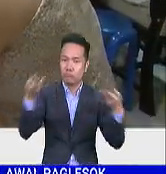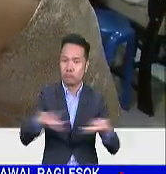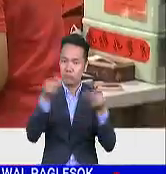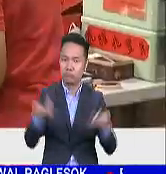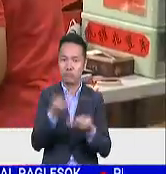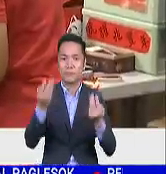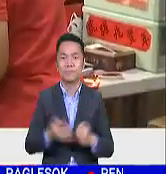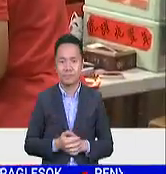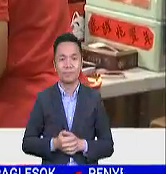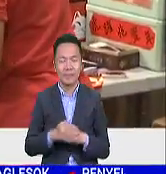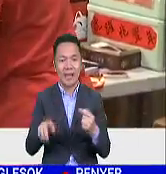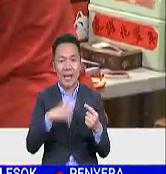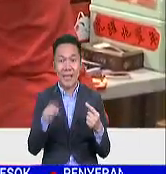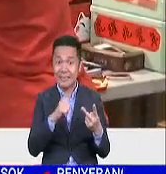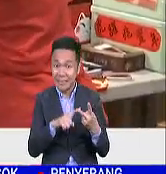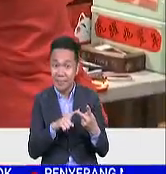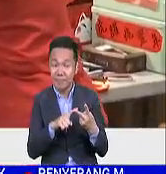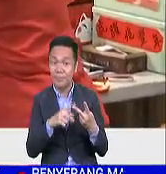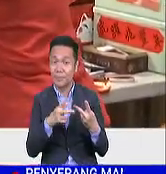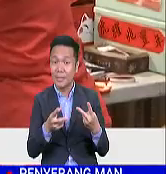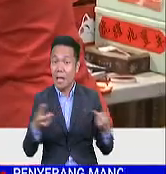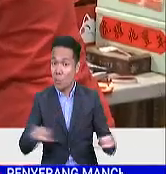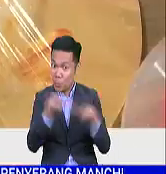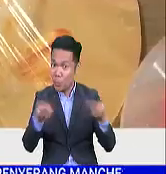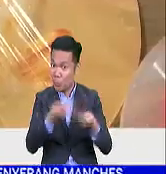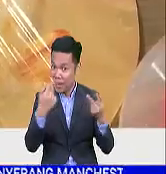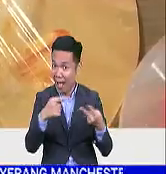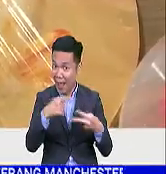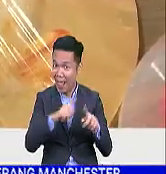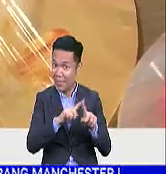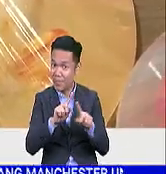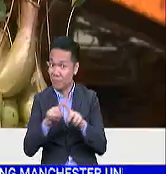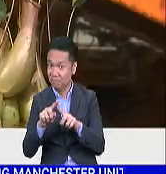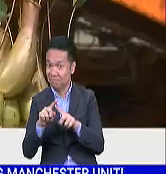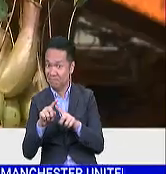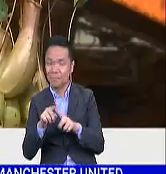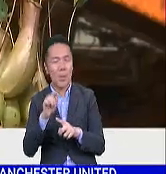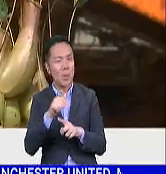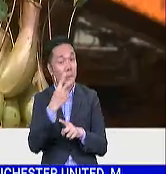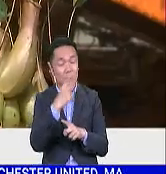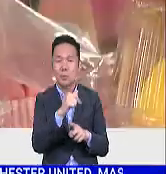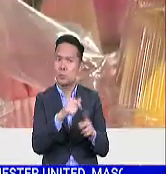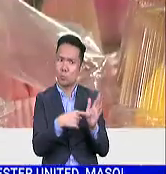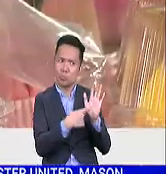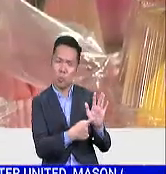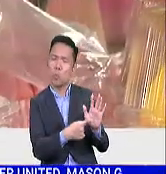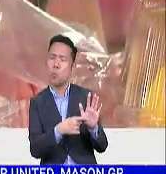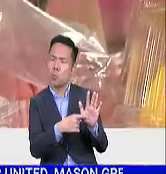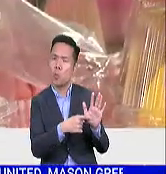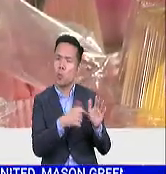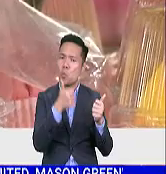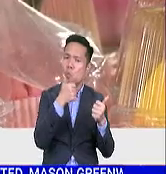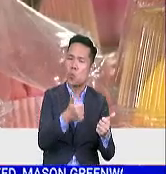keluarga. Meskipun terdapat pelbagai jenis yisang yang pastinya kesemuanya membawa simbolik kemakmuran